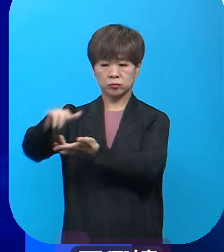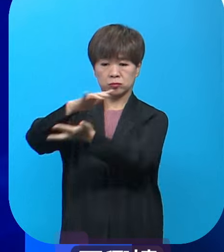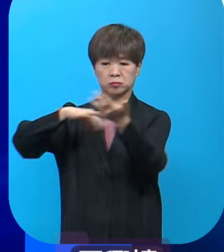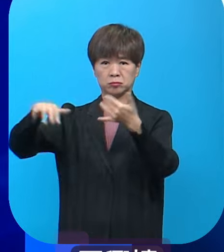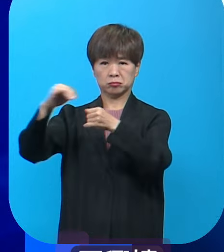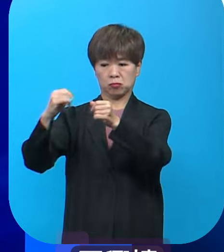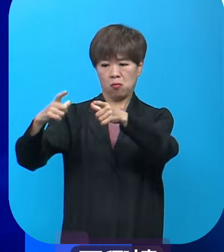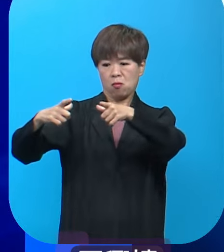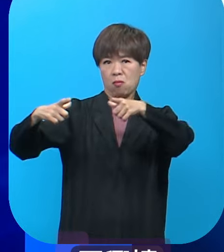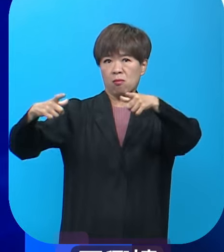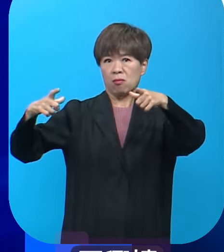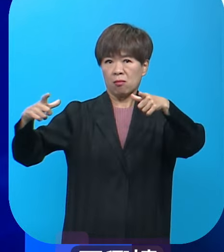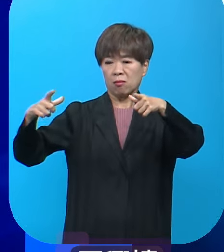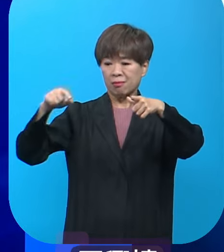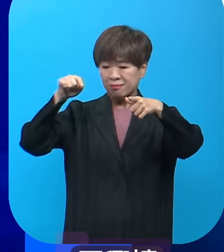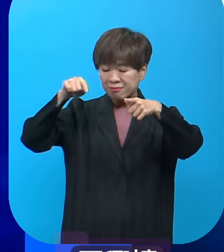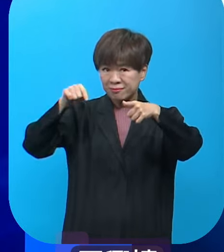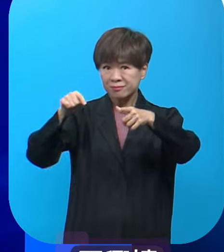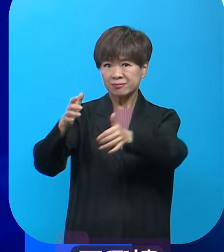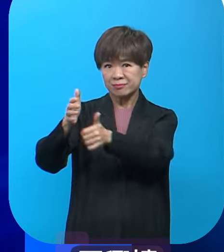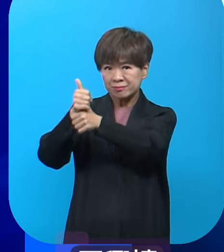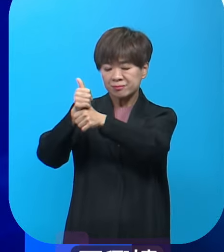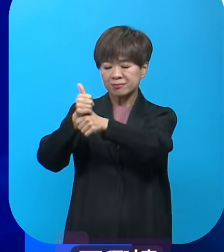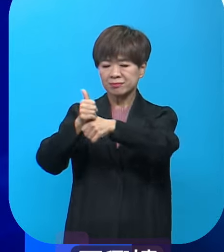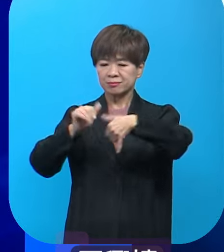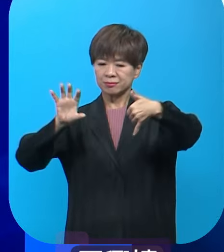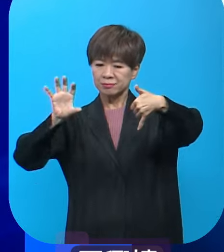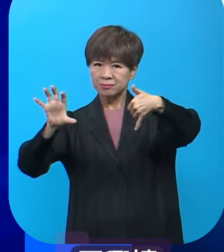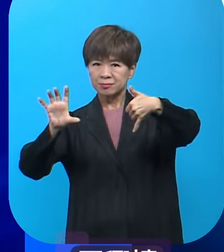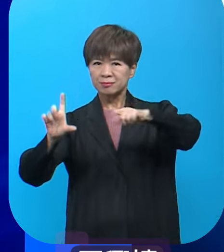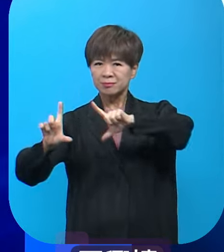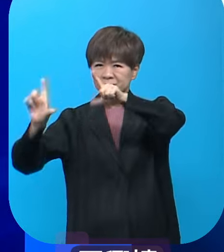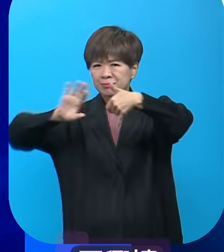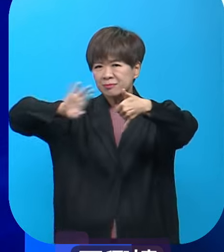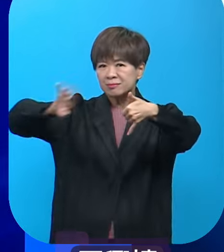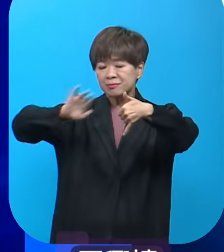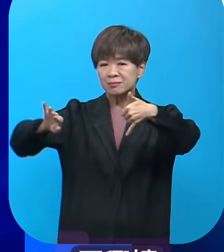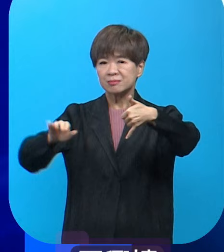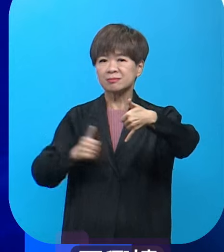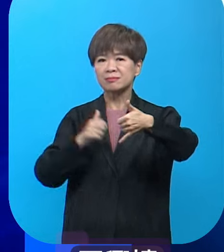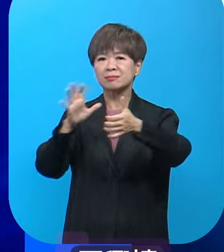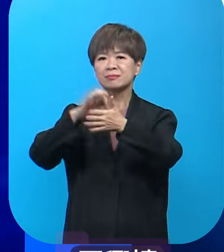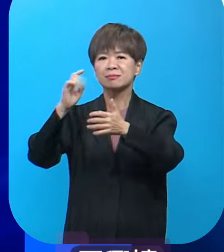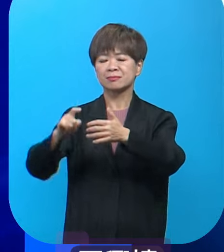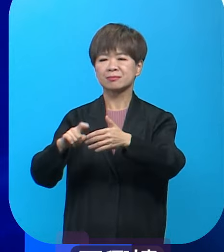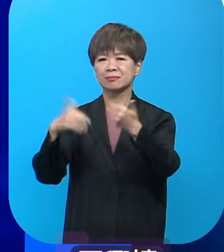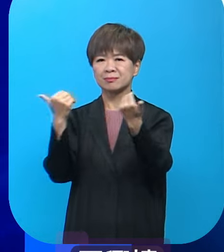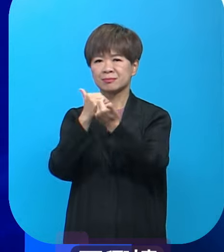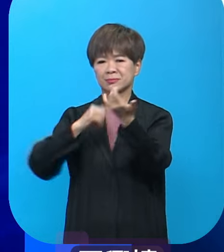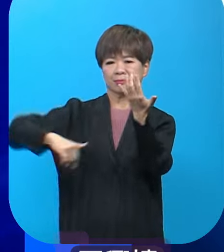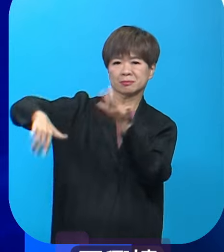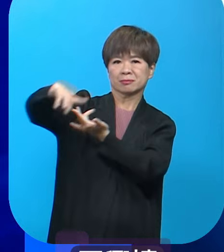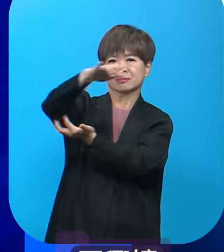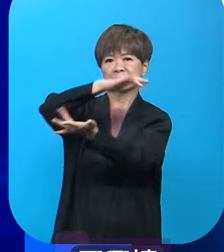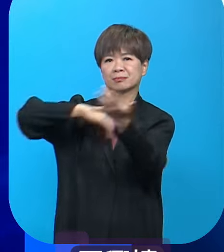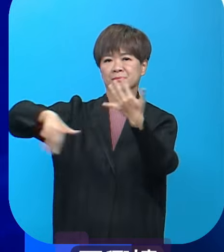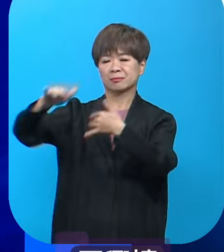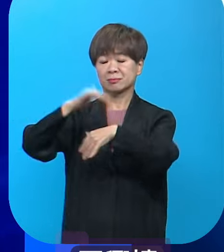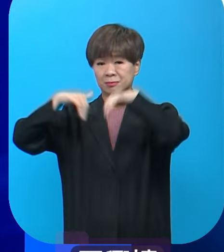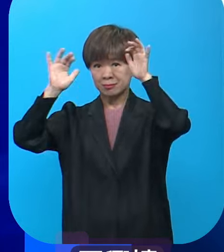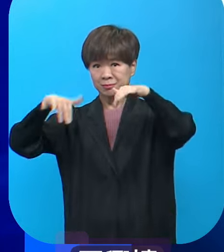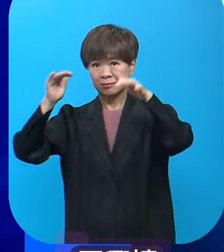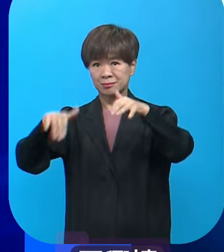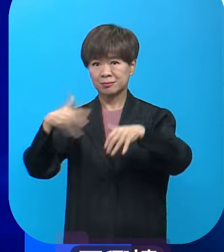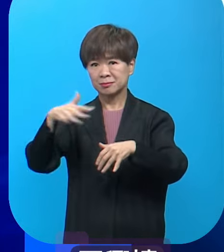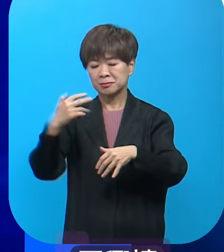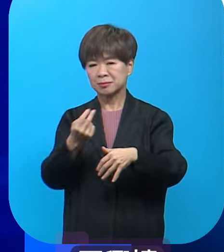广的，所以虽然它的中心是在我们的东方海面上，但是整个逆时针环流也会让一些雨势跟水汽带到